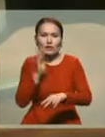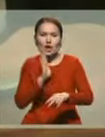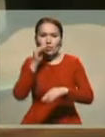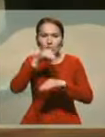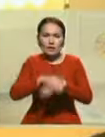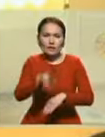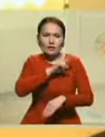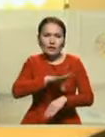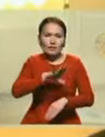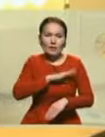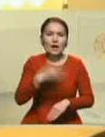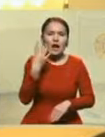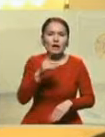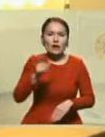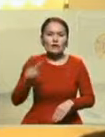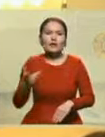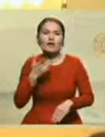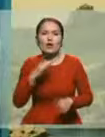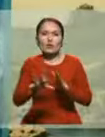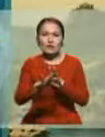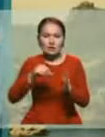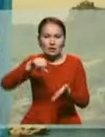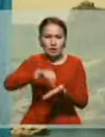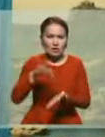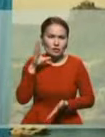жүр. Қазірдің өзінде 40-тан астам адам дауыс берді.